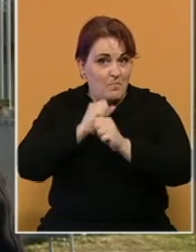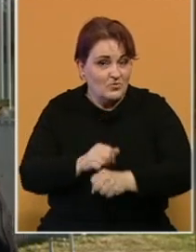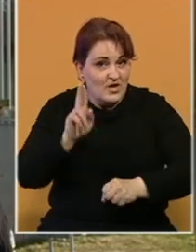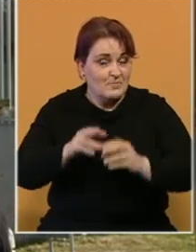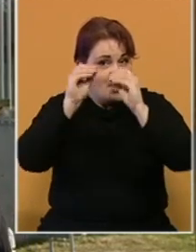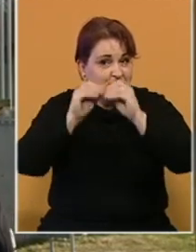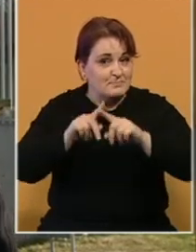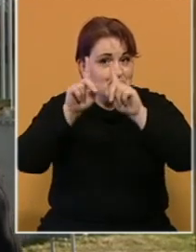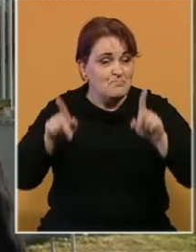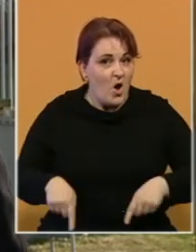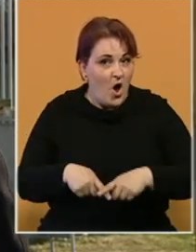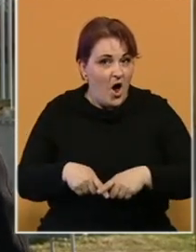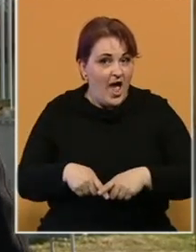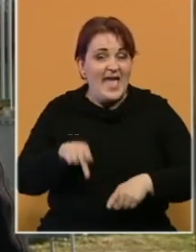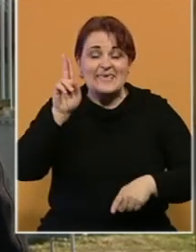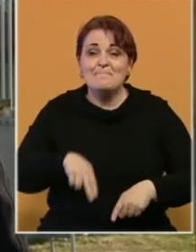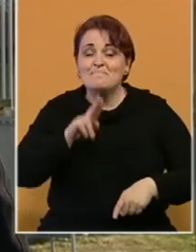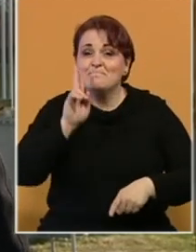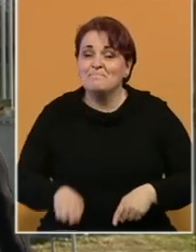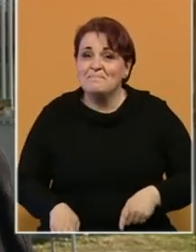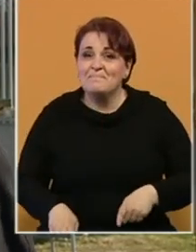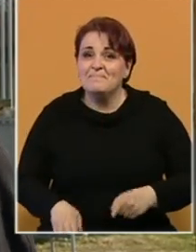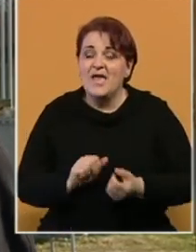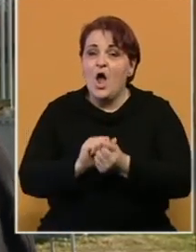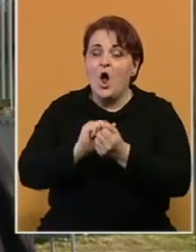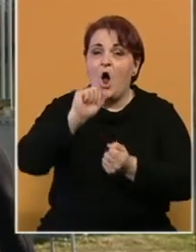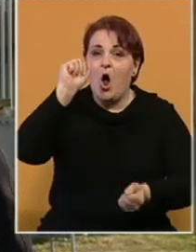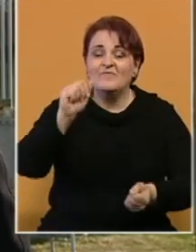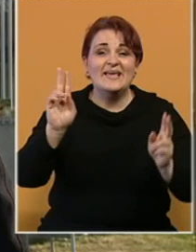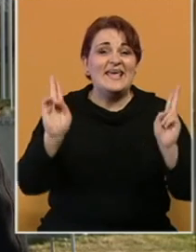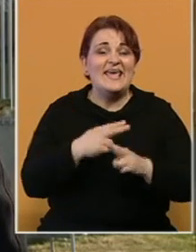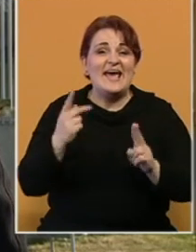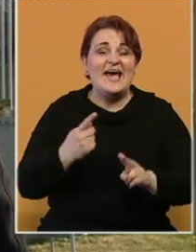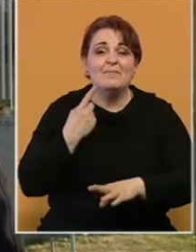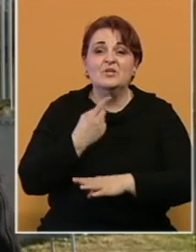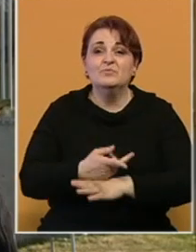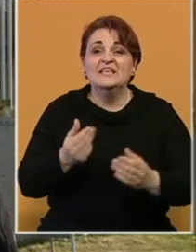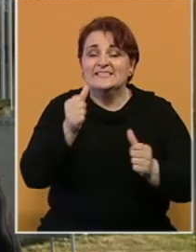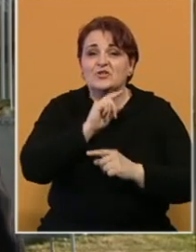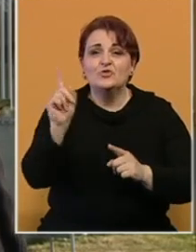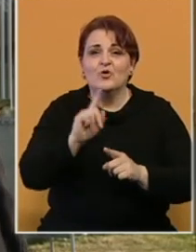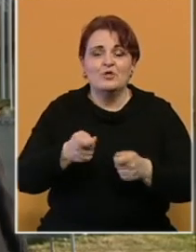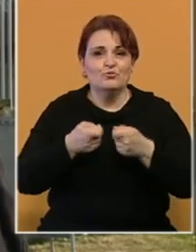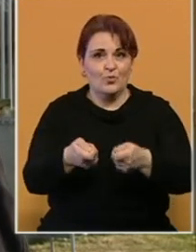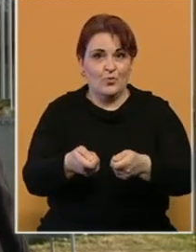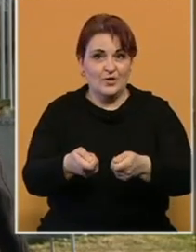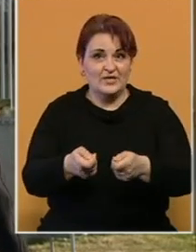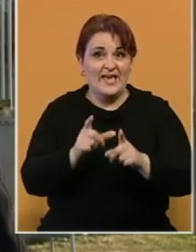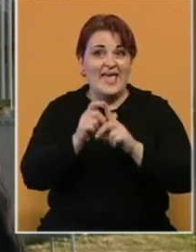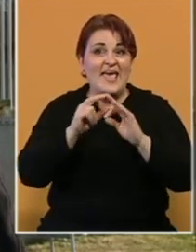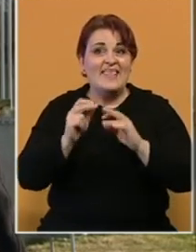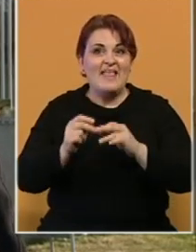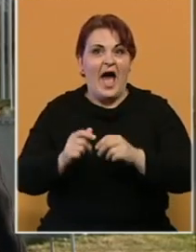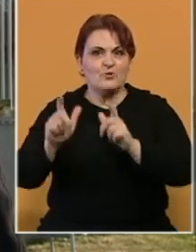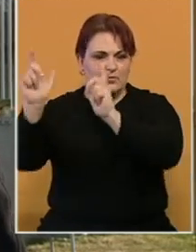prekršiti sporazum i prekršiti konvenciju da se ne može suditi za ono zašto nije izručen. Darko je